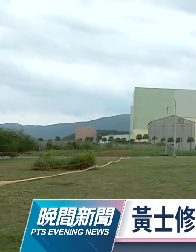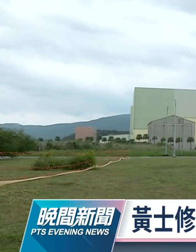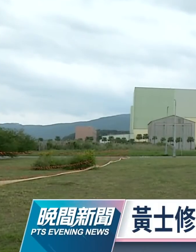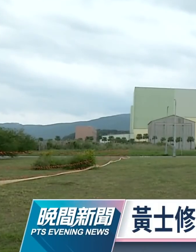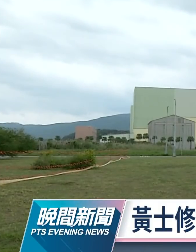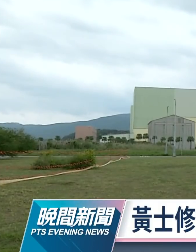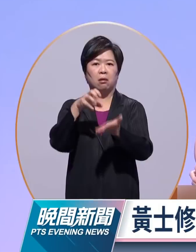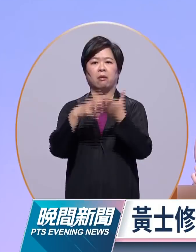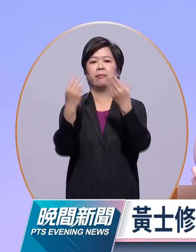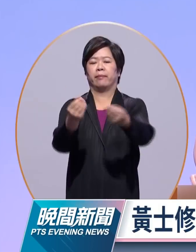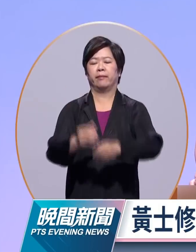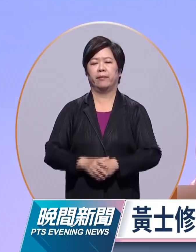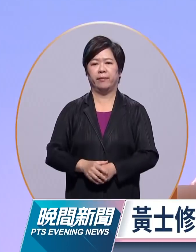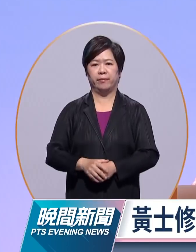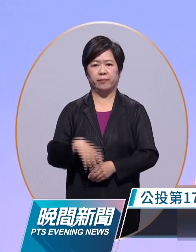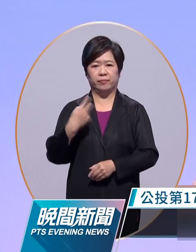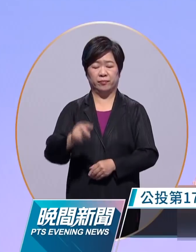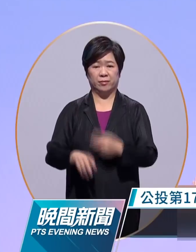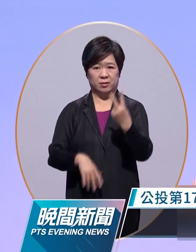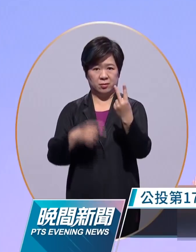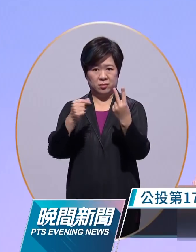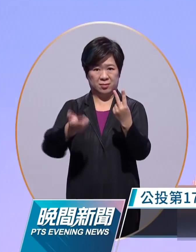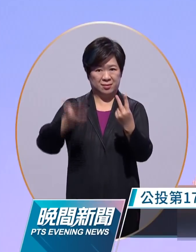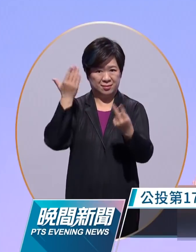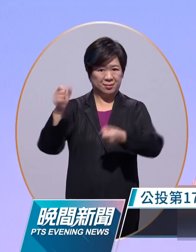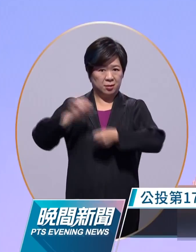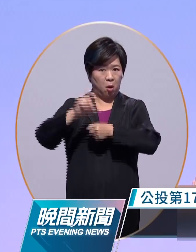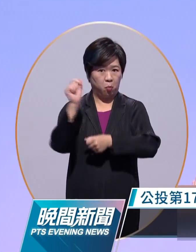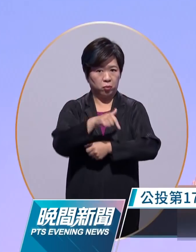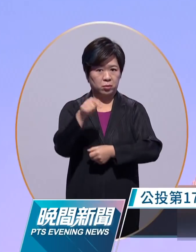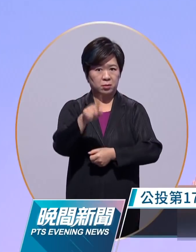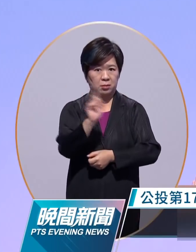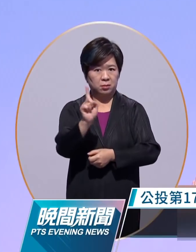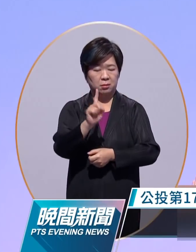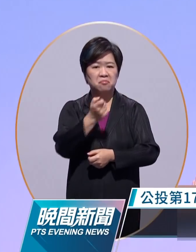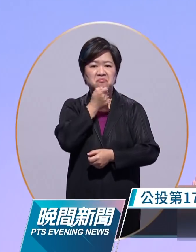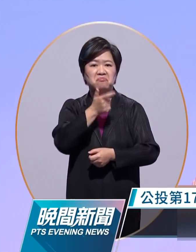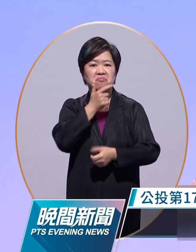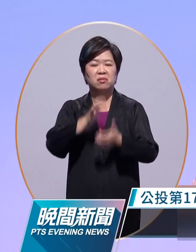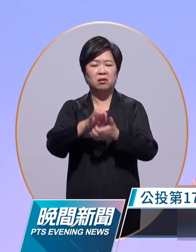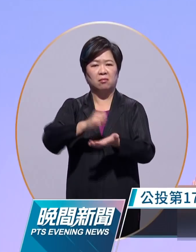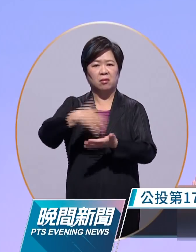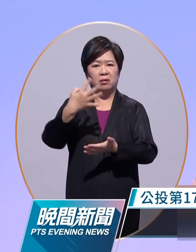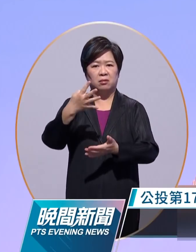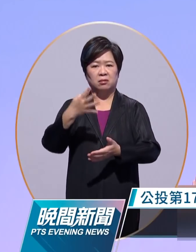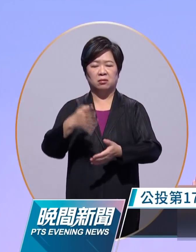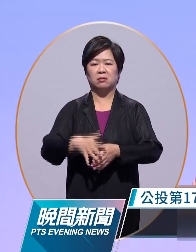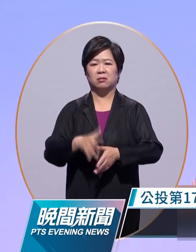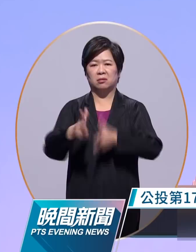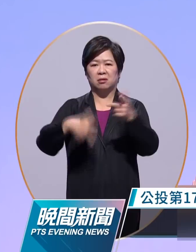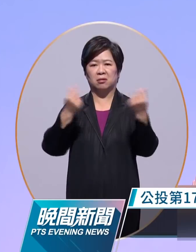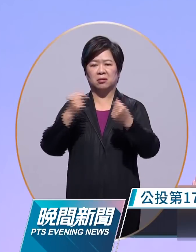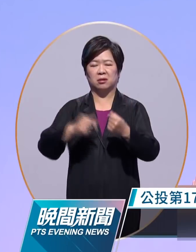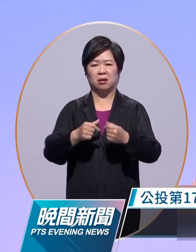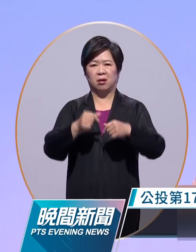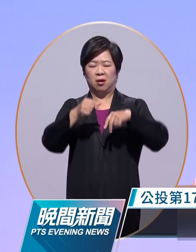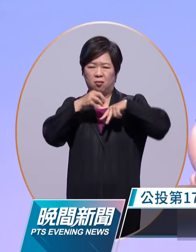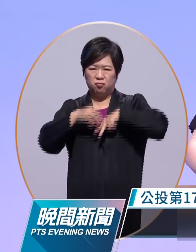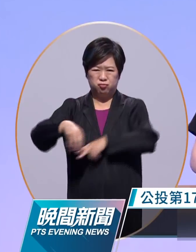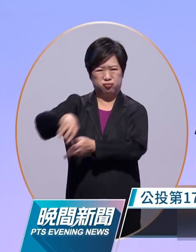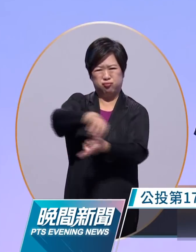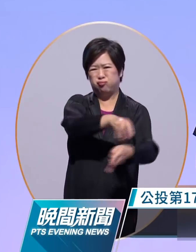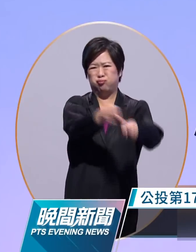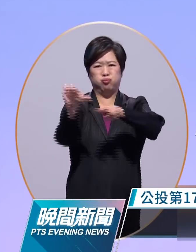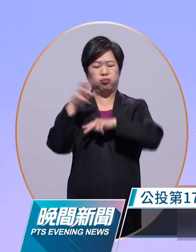测太夸大。 2G 以上加速度是什么概念啊？大概等同把整座核市场放在云霄飞车的 U 型轨道上